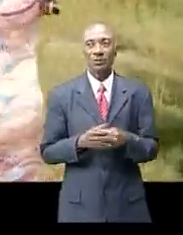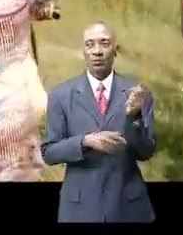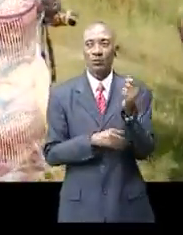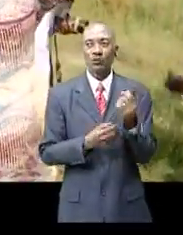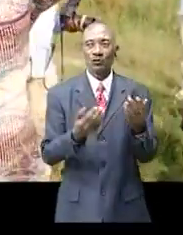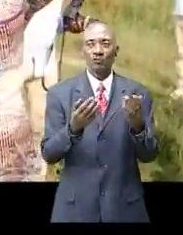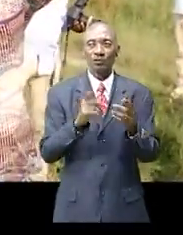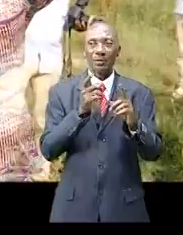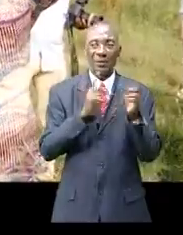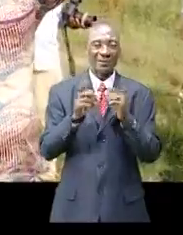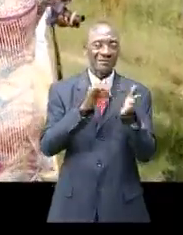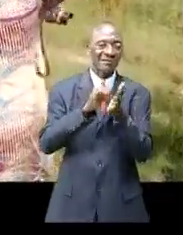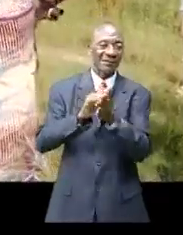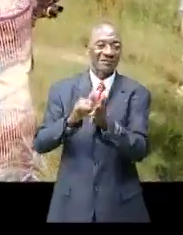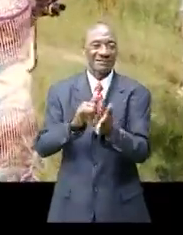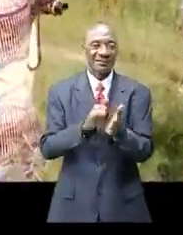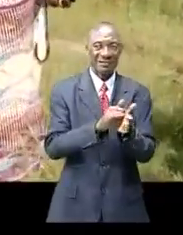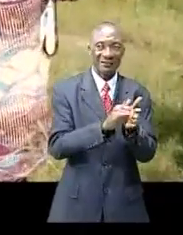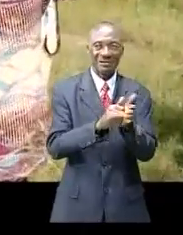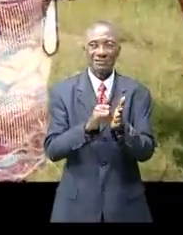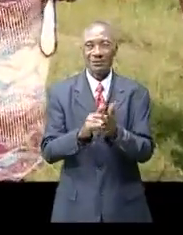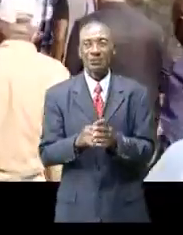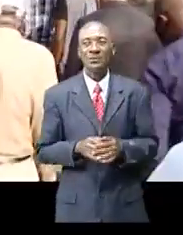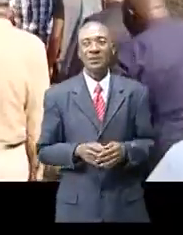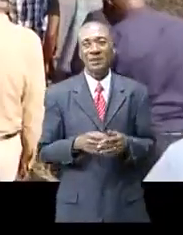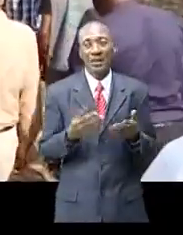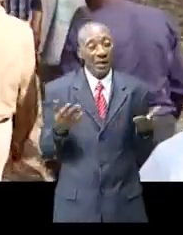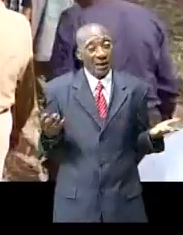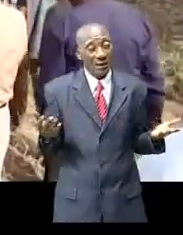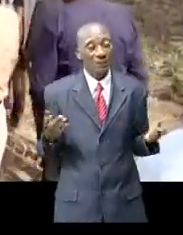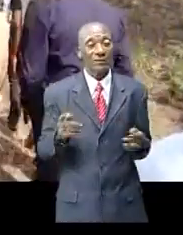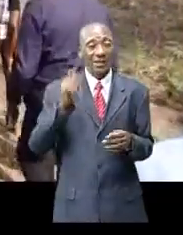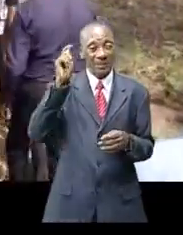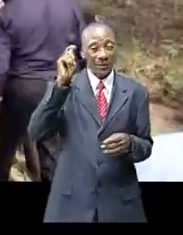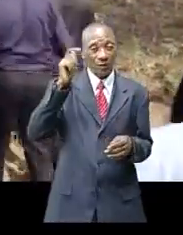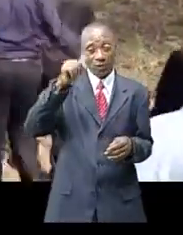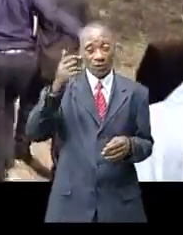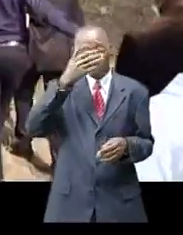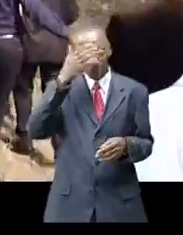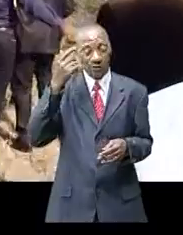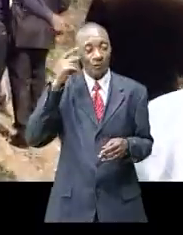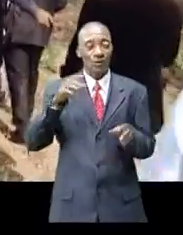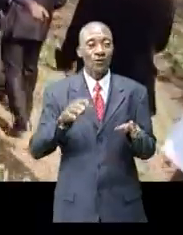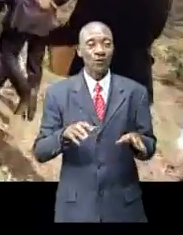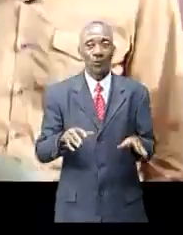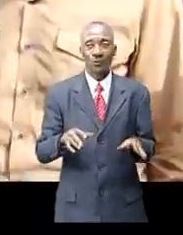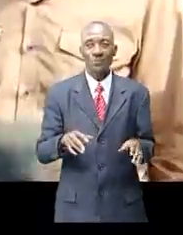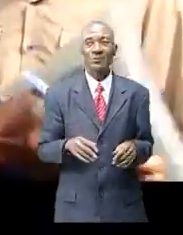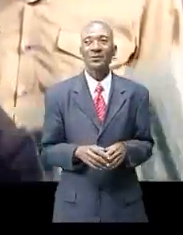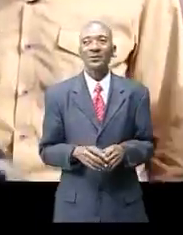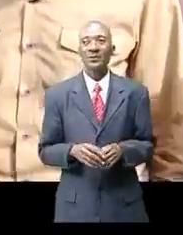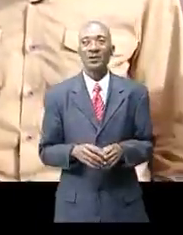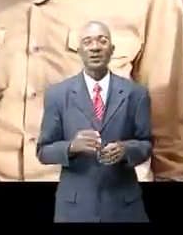côté. Après un tour des propriétaires, la mission va tomber sur des témoins oubliés de la République et en traverser tous les